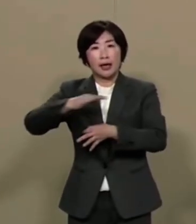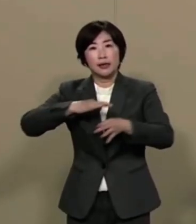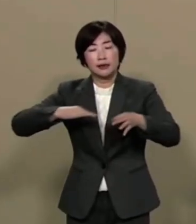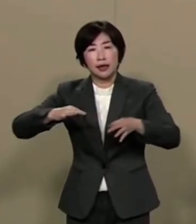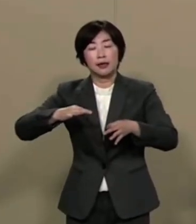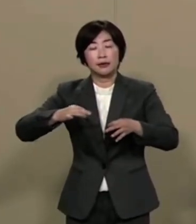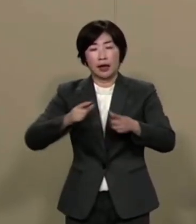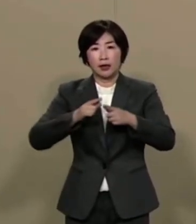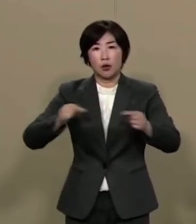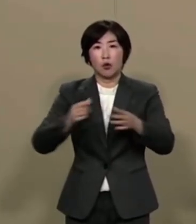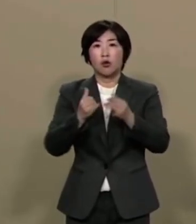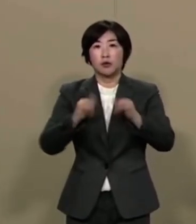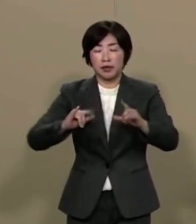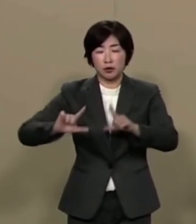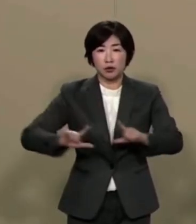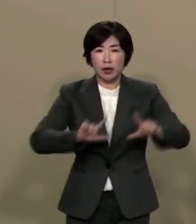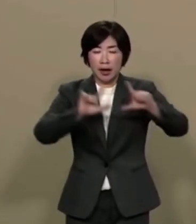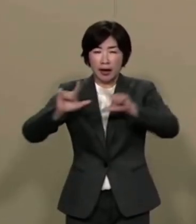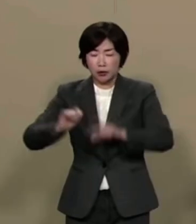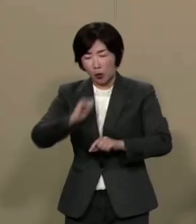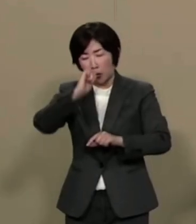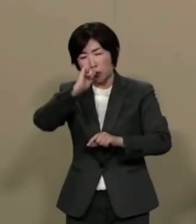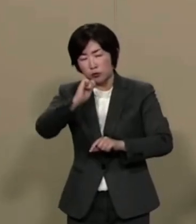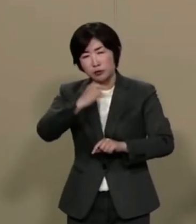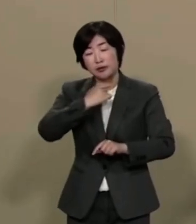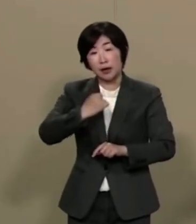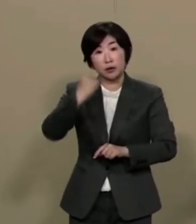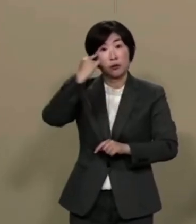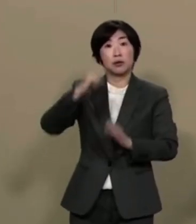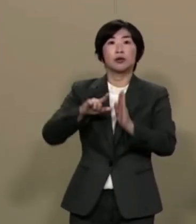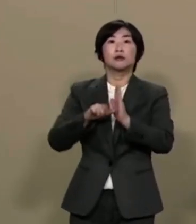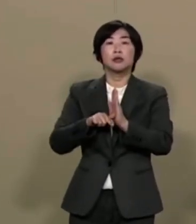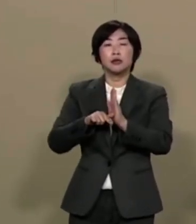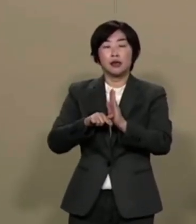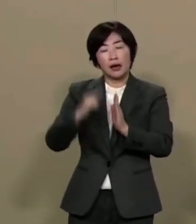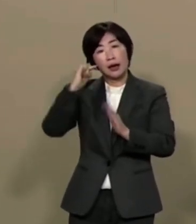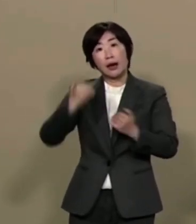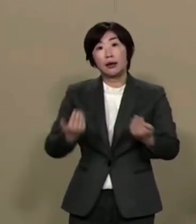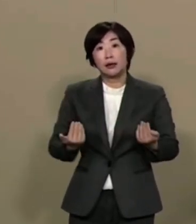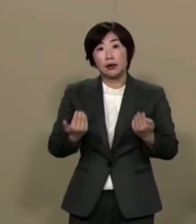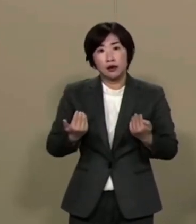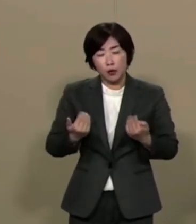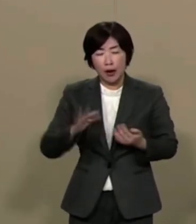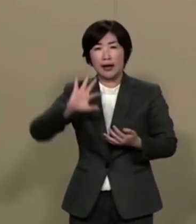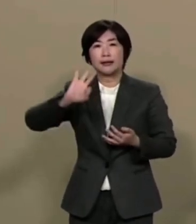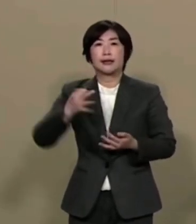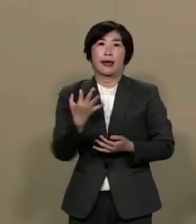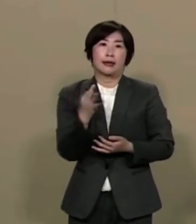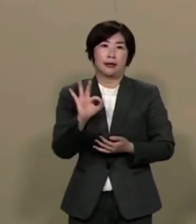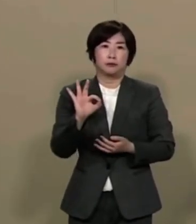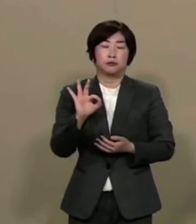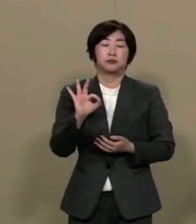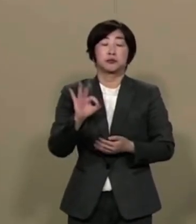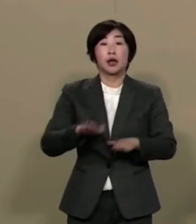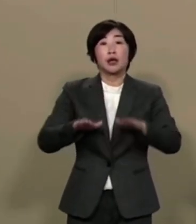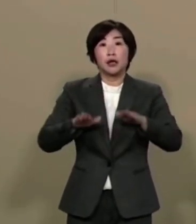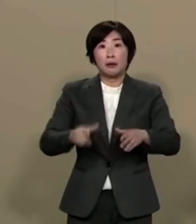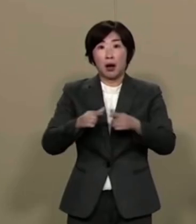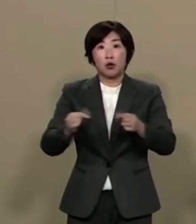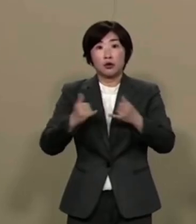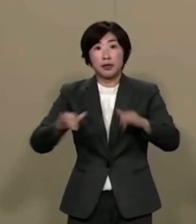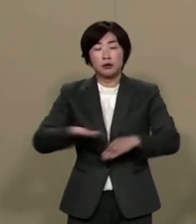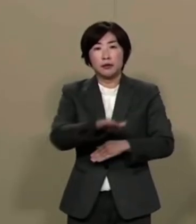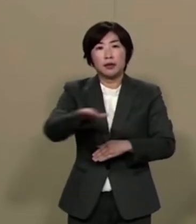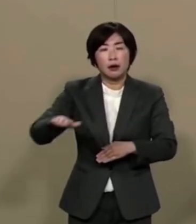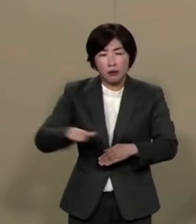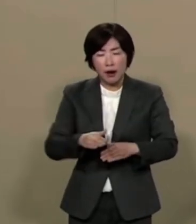をあるいは日本国民の生活を良くしようと考えた時にどうしても考えなければいけないのは税金についてです今国民の皆